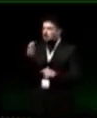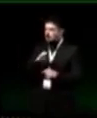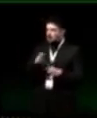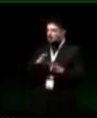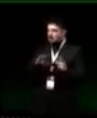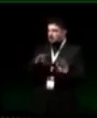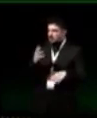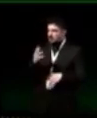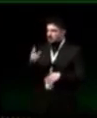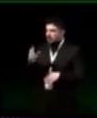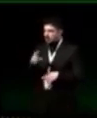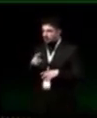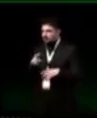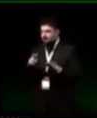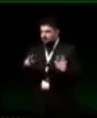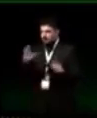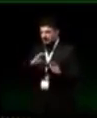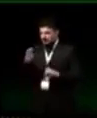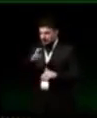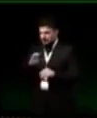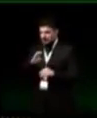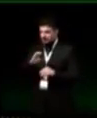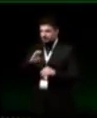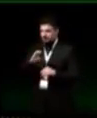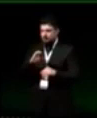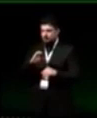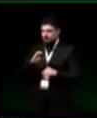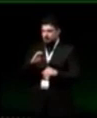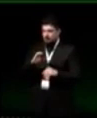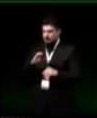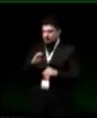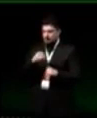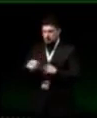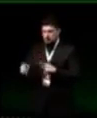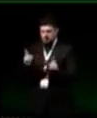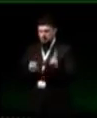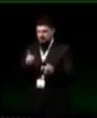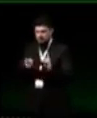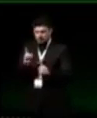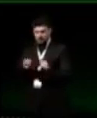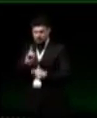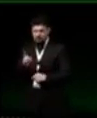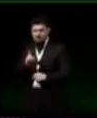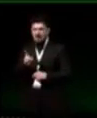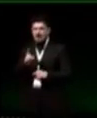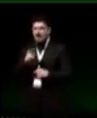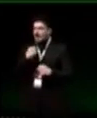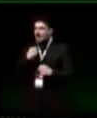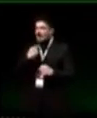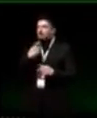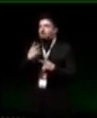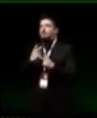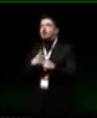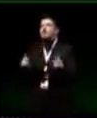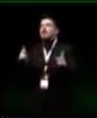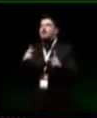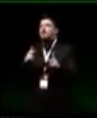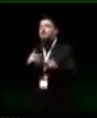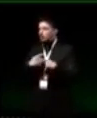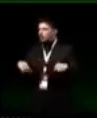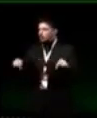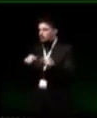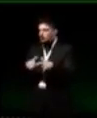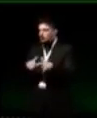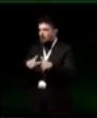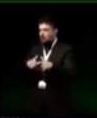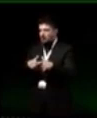e dire che era Winston Churchill, non propriamente l'ultimo dei politici, tentò in una riunione all'Aia di mettere insieme